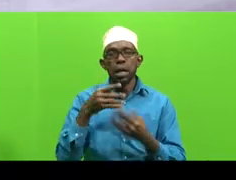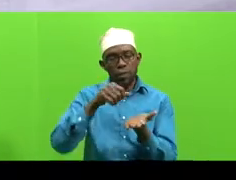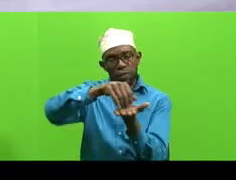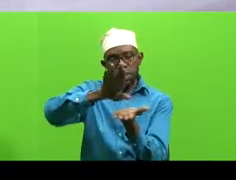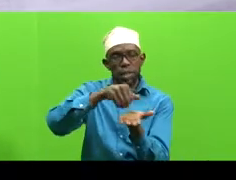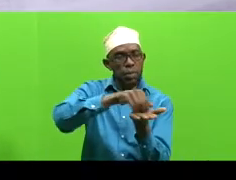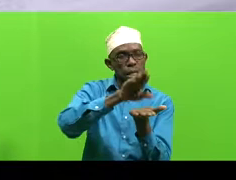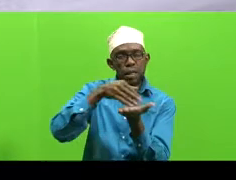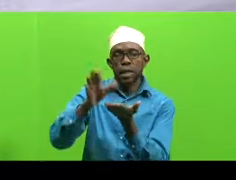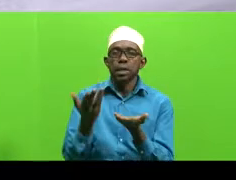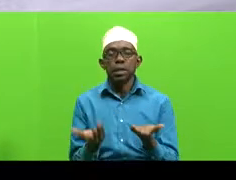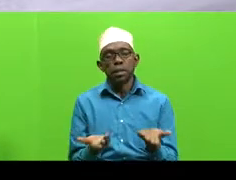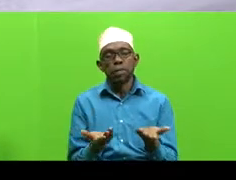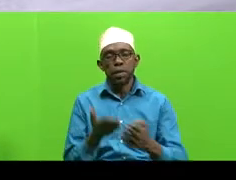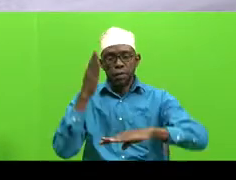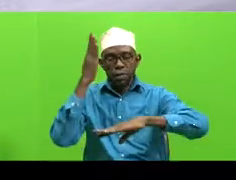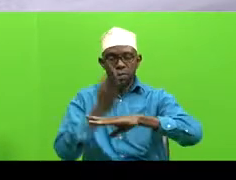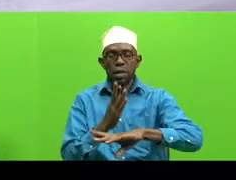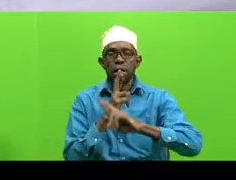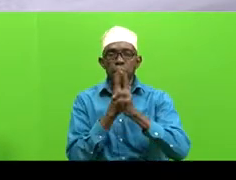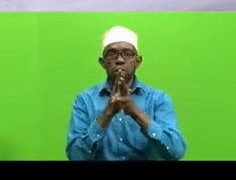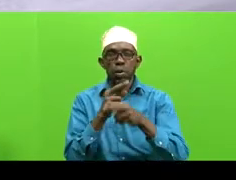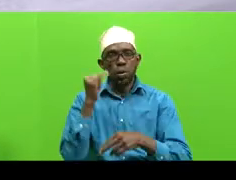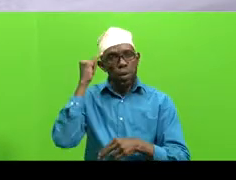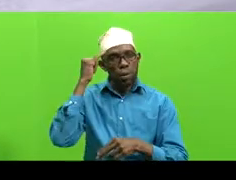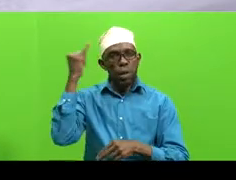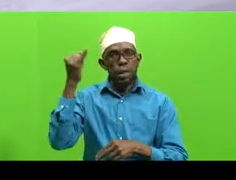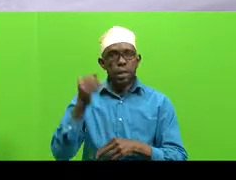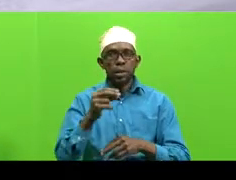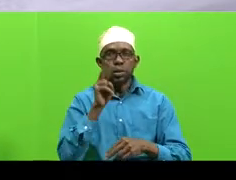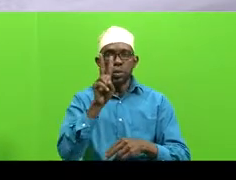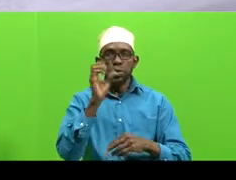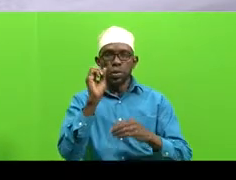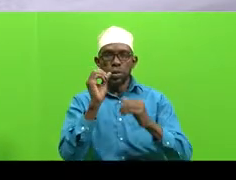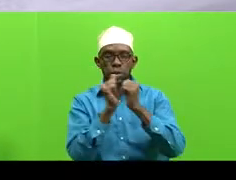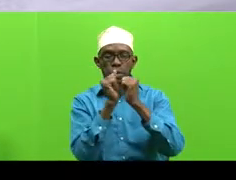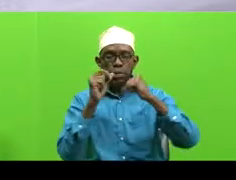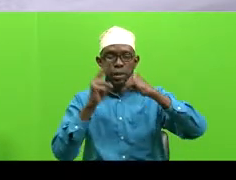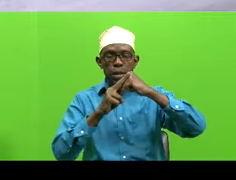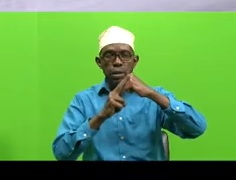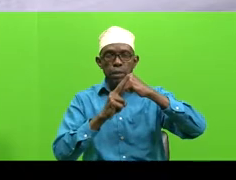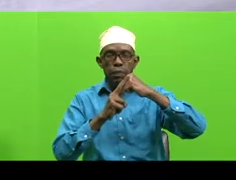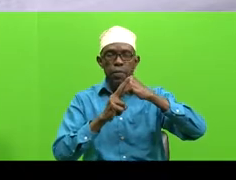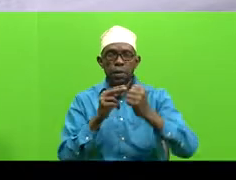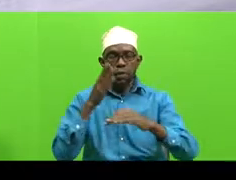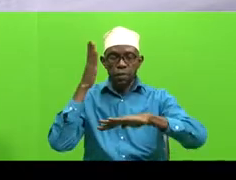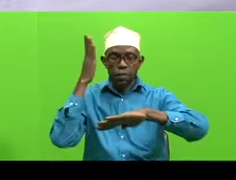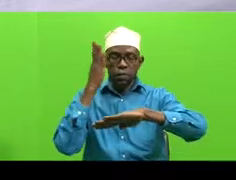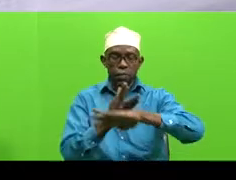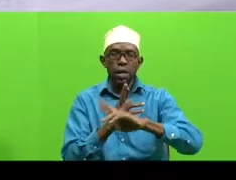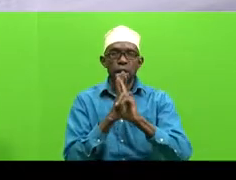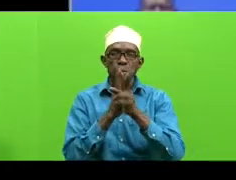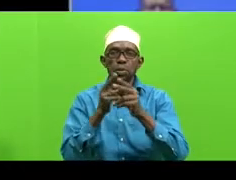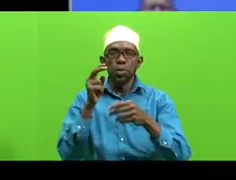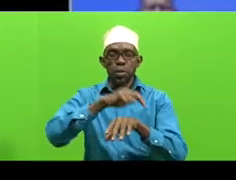kama hizi. The issue of fake news emerged in Kenya in April 2017. when a fake front page of the Daily